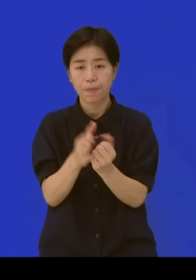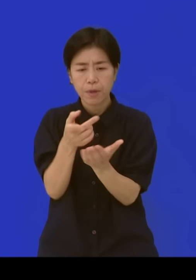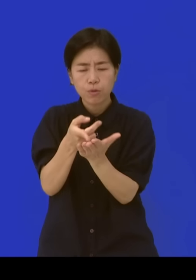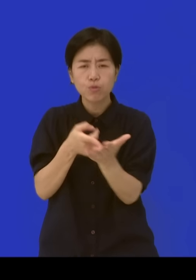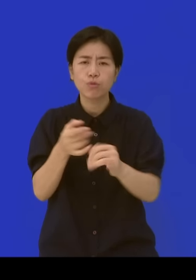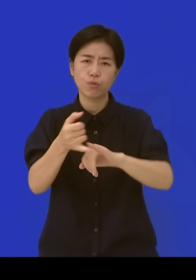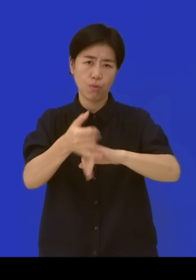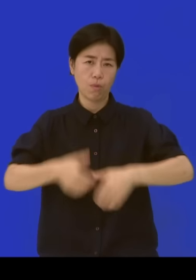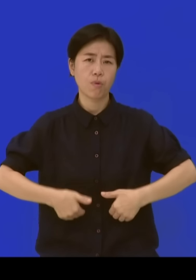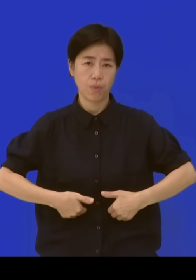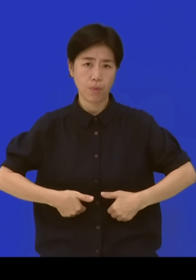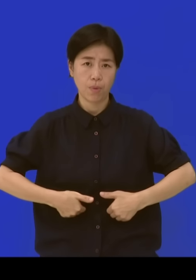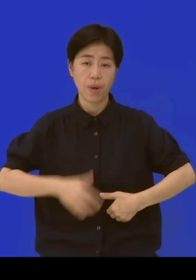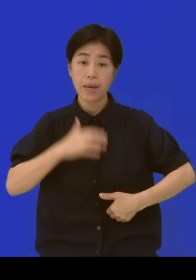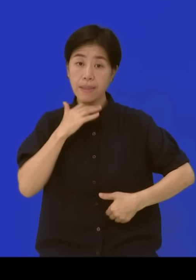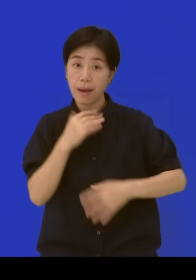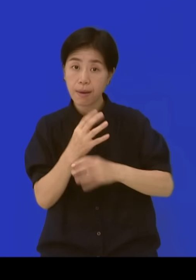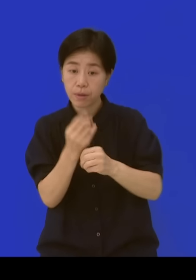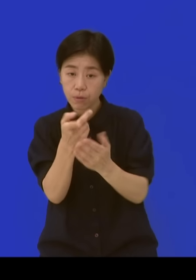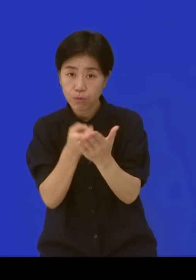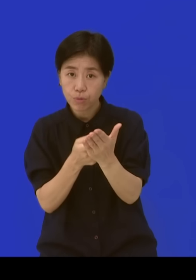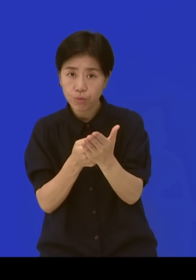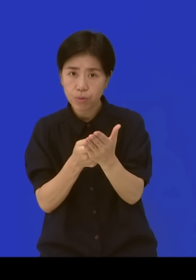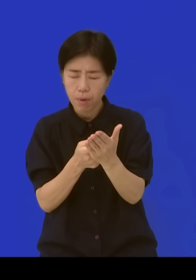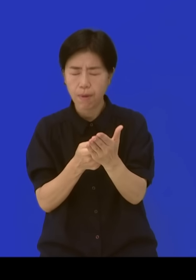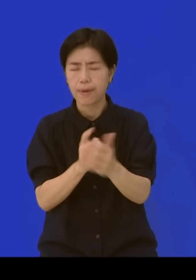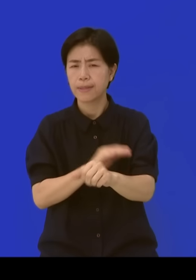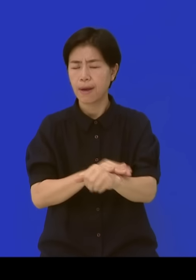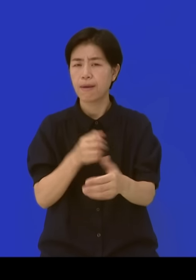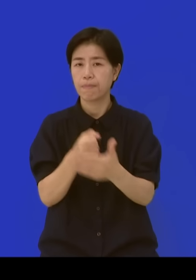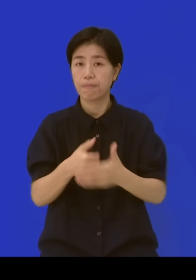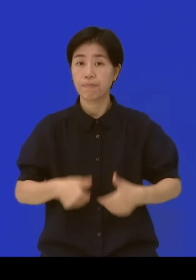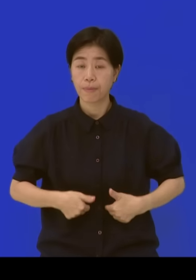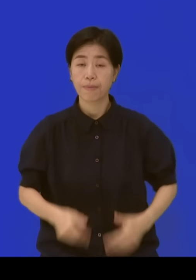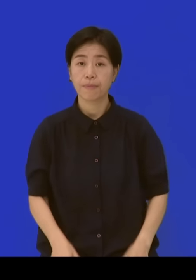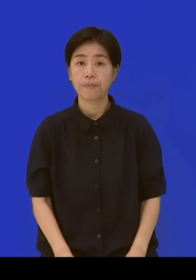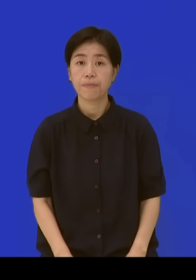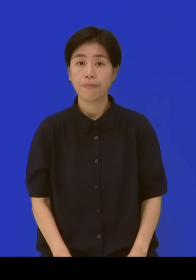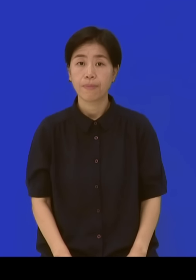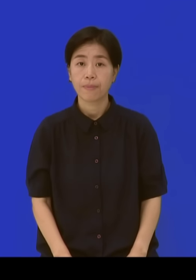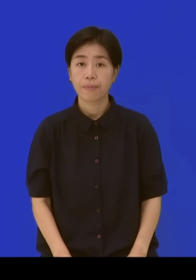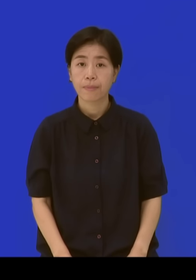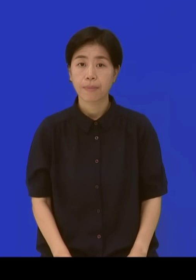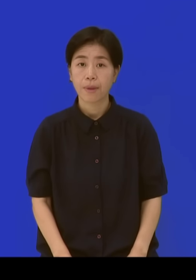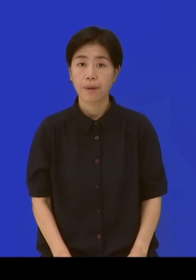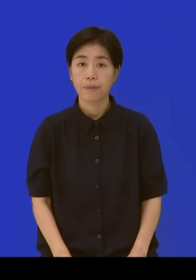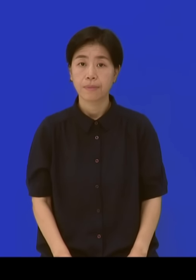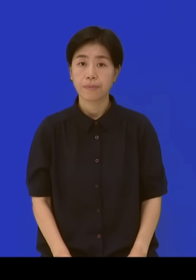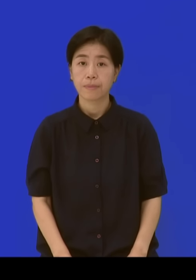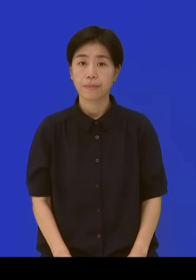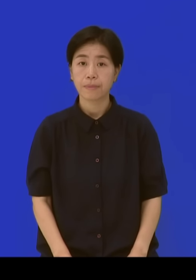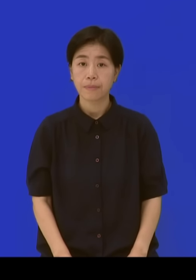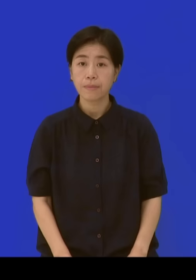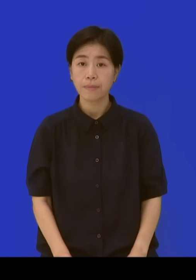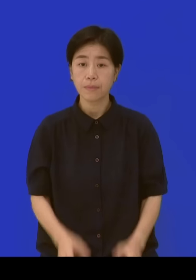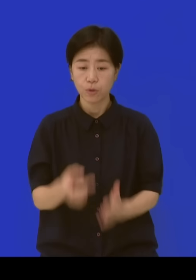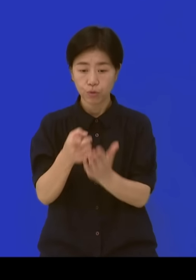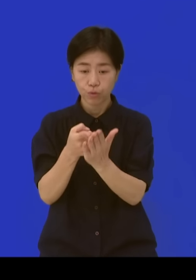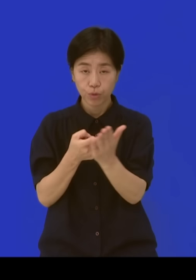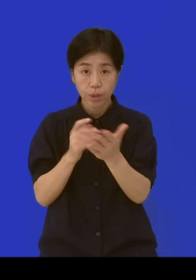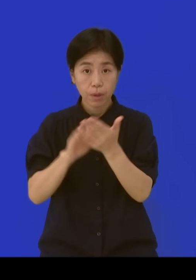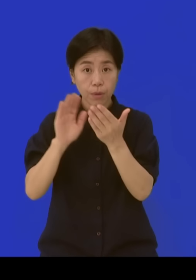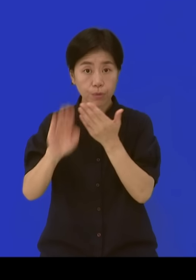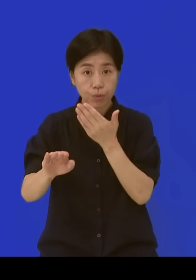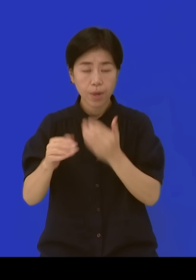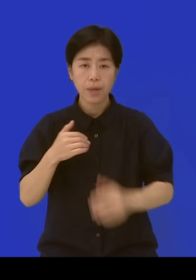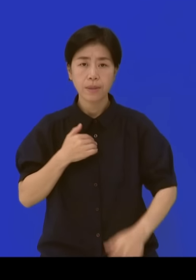되게 민감하게 조정이 필요하고요. 아, 그래요? 네, 그래서 저는 이 수술 이후에 제